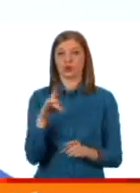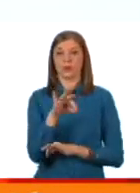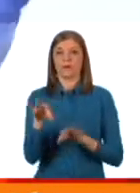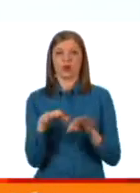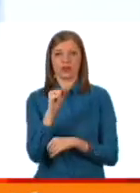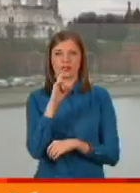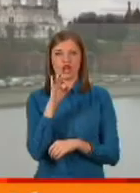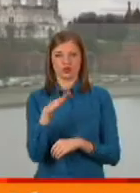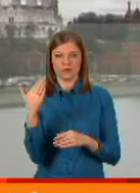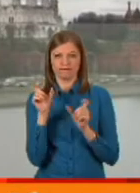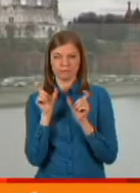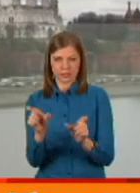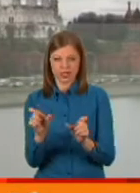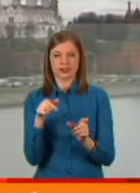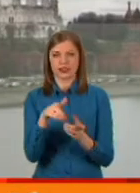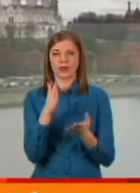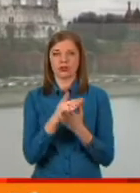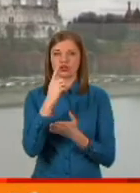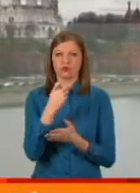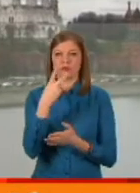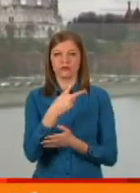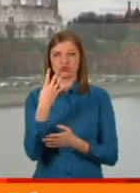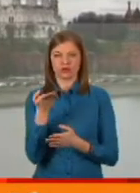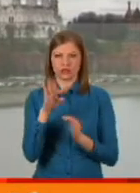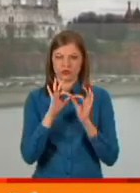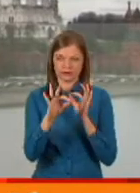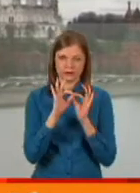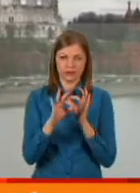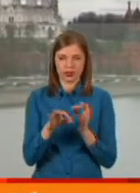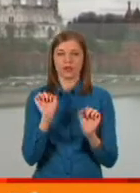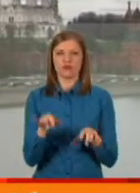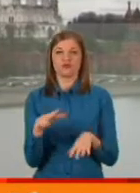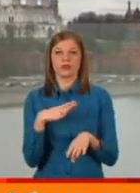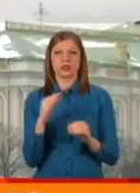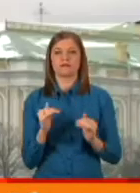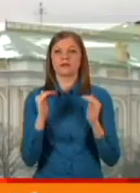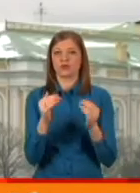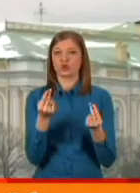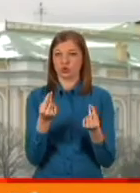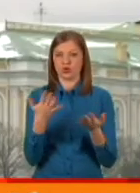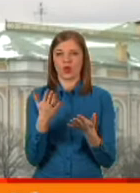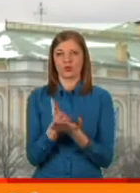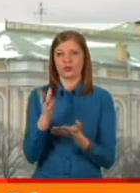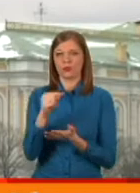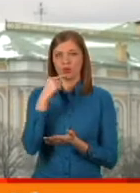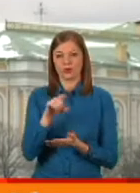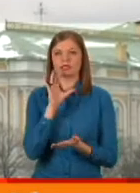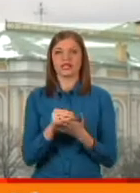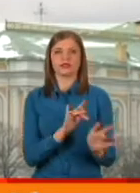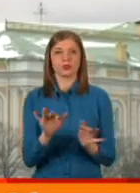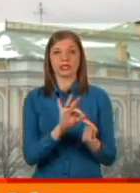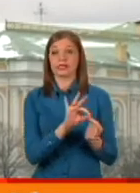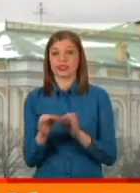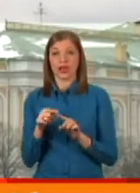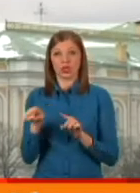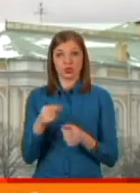проект азовських санкцій містить 124 сторінки і має стати підвищеною ціною, яку заплатить Росія за свої дії. Деталі